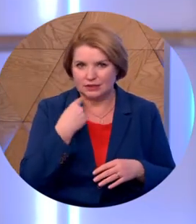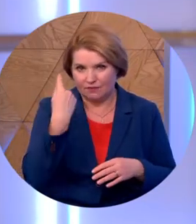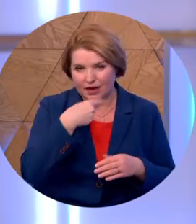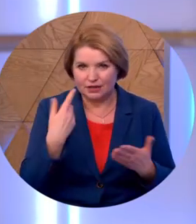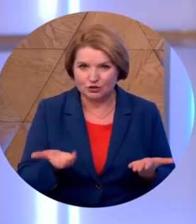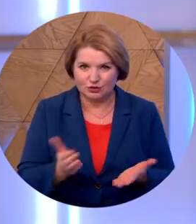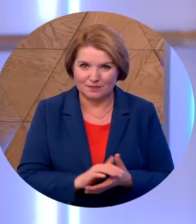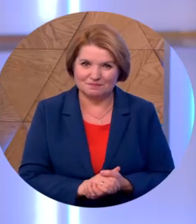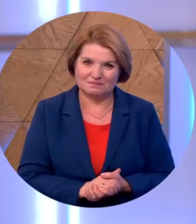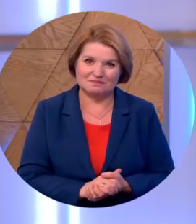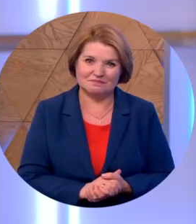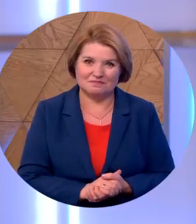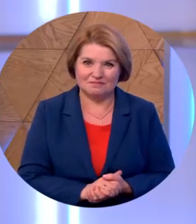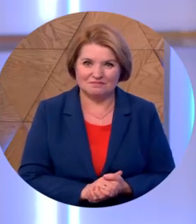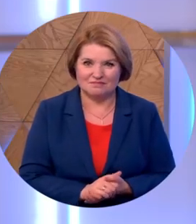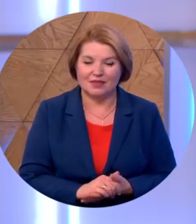неотёсанный